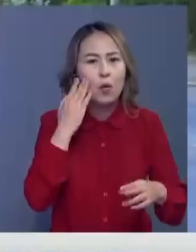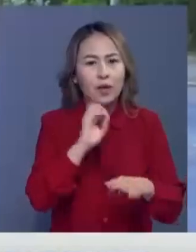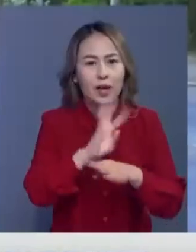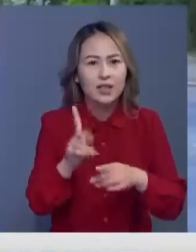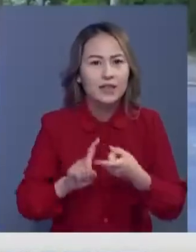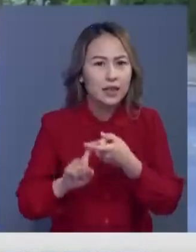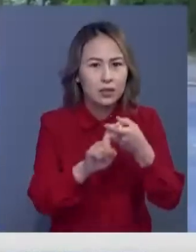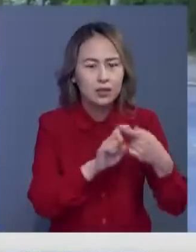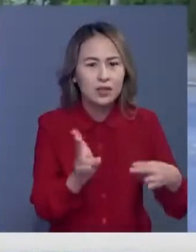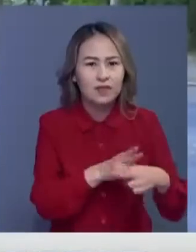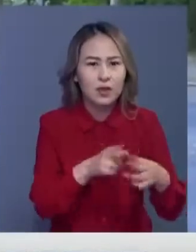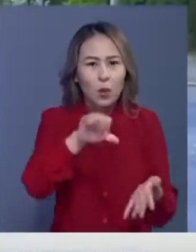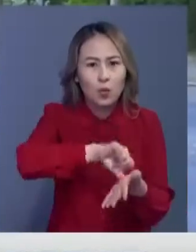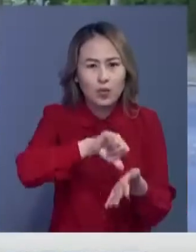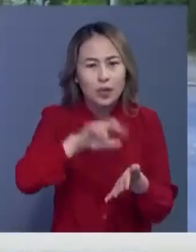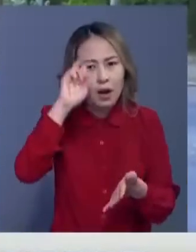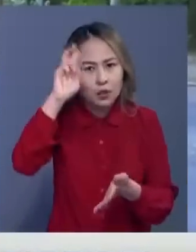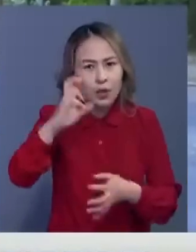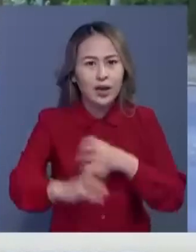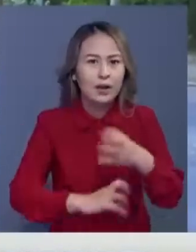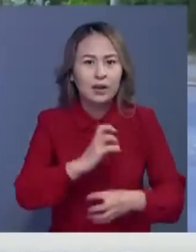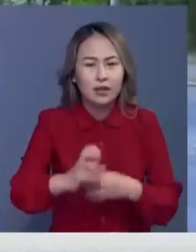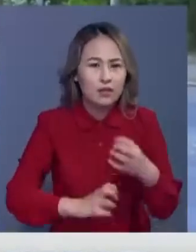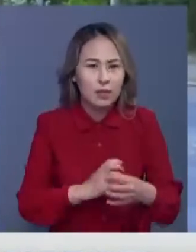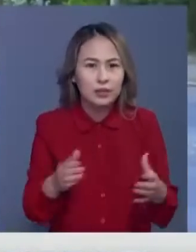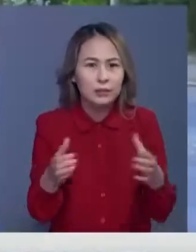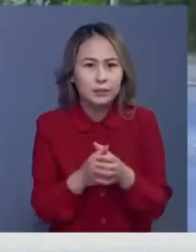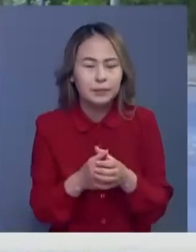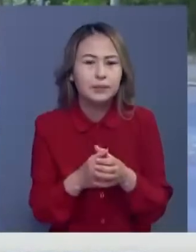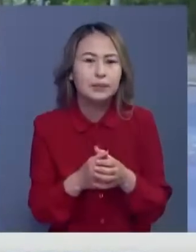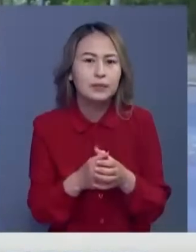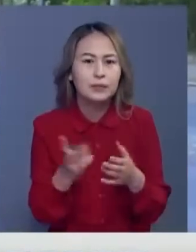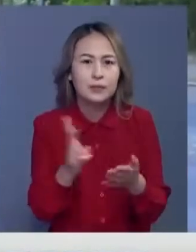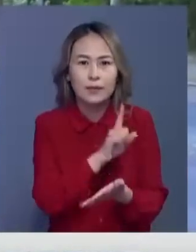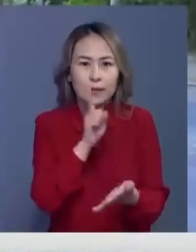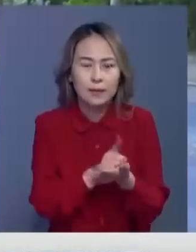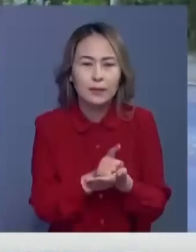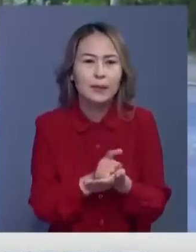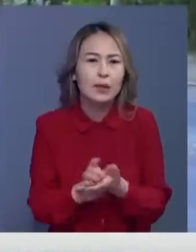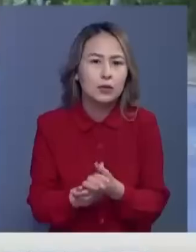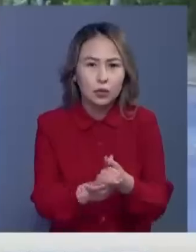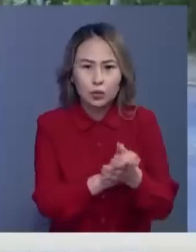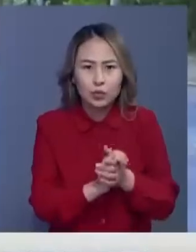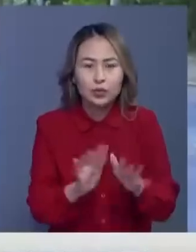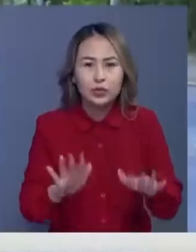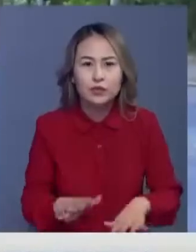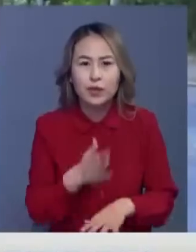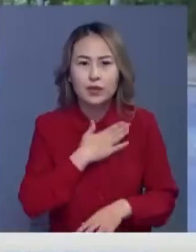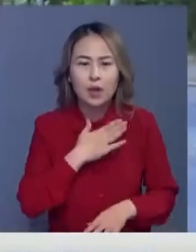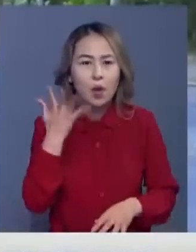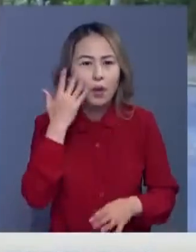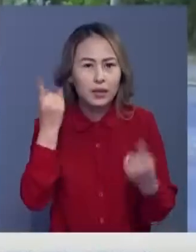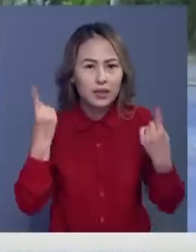ұйымға мүше елдер ұлттық және халықаралық деңгейде ынтымақтастық таныту керектігін атап өтті. Біздің